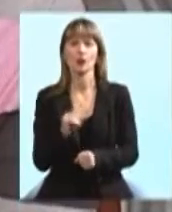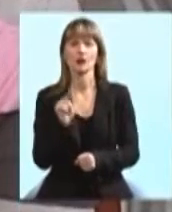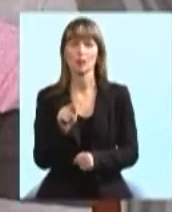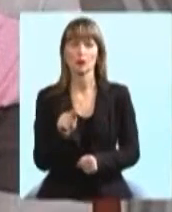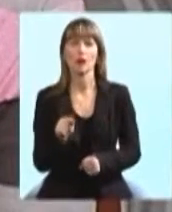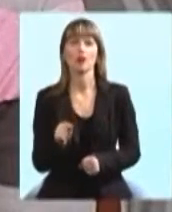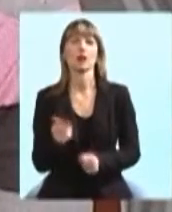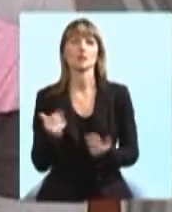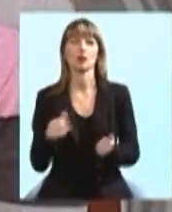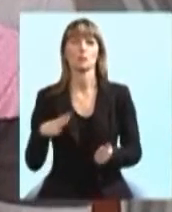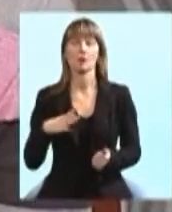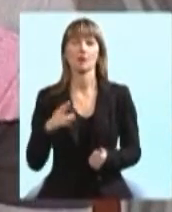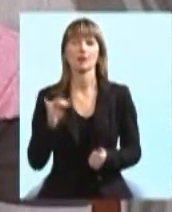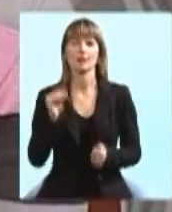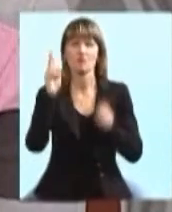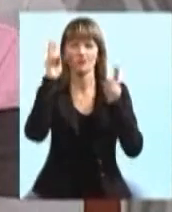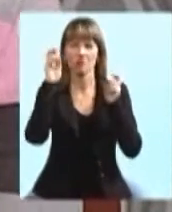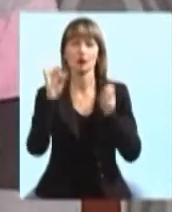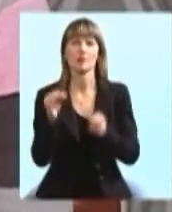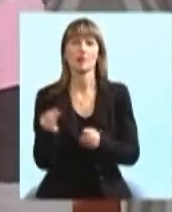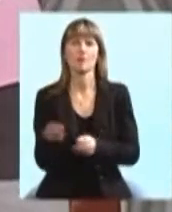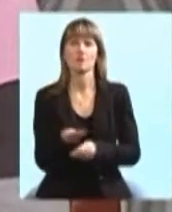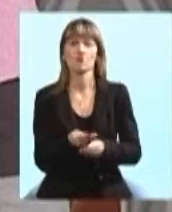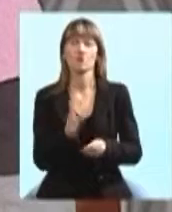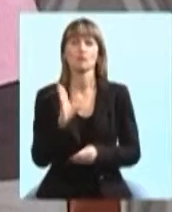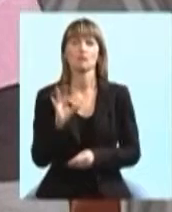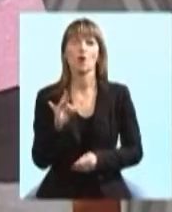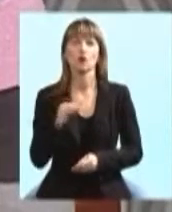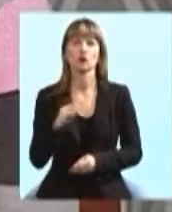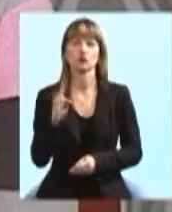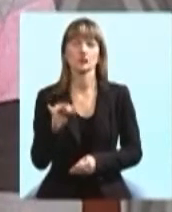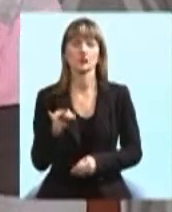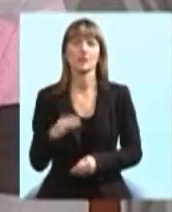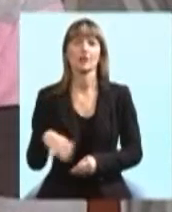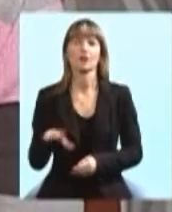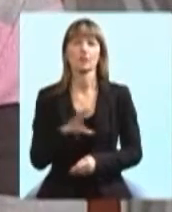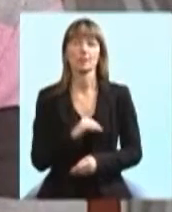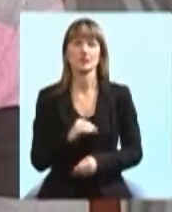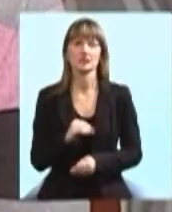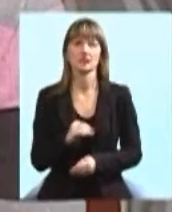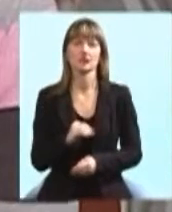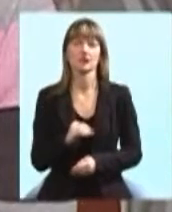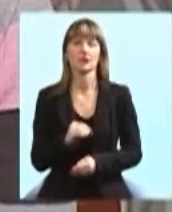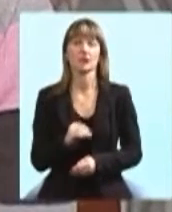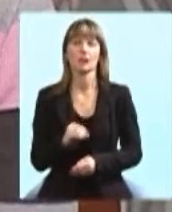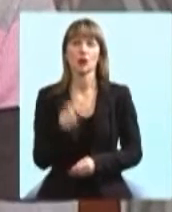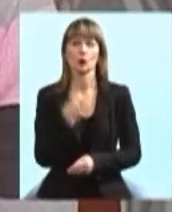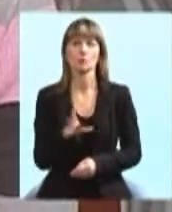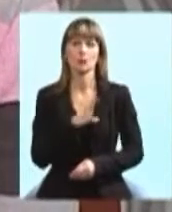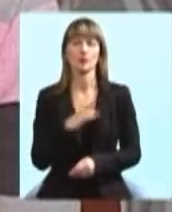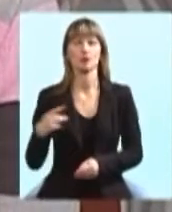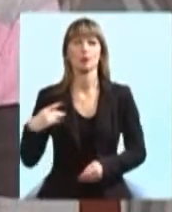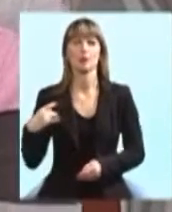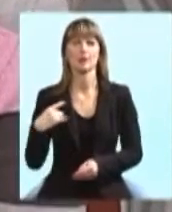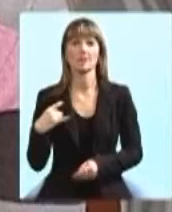так, звичайно, бувають і відьми, і ворожки, і всі різні такі, ну, нечисті люди, а може і чисті. До речі, чи бувають білі відьми, як